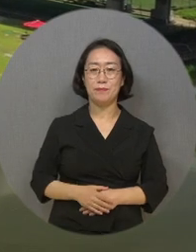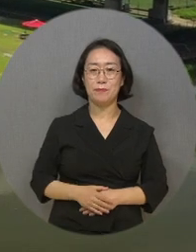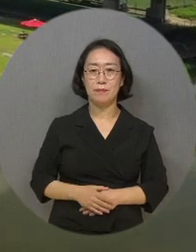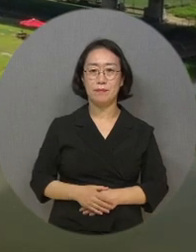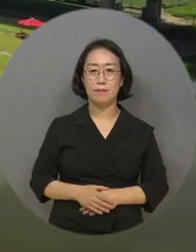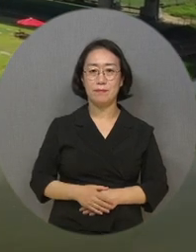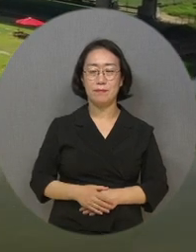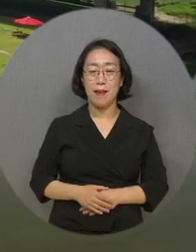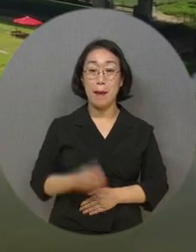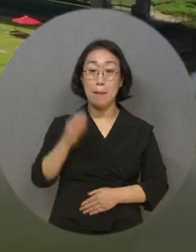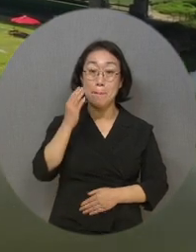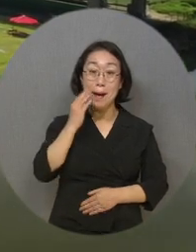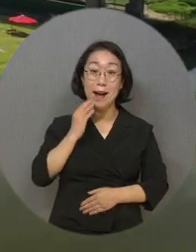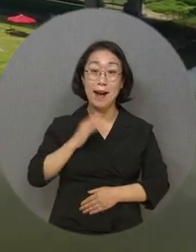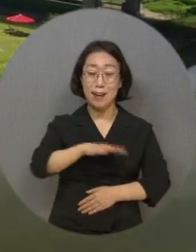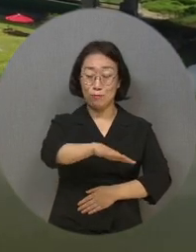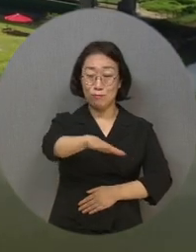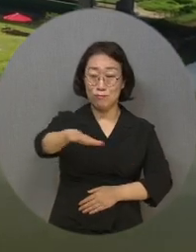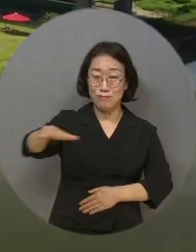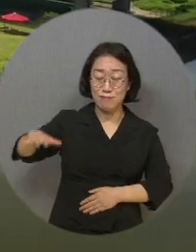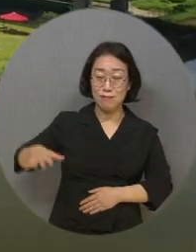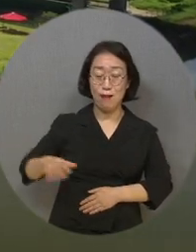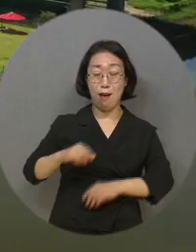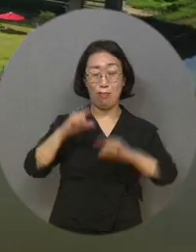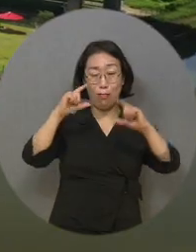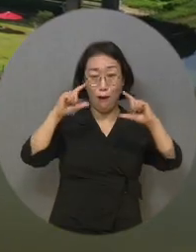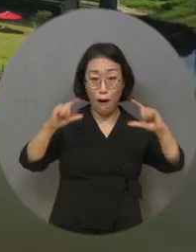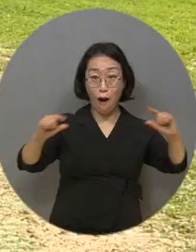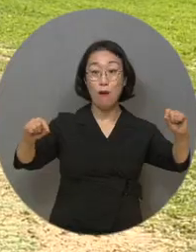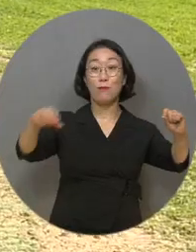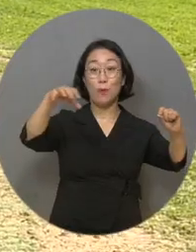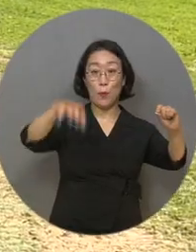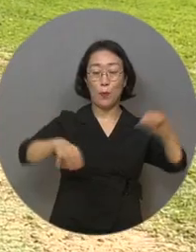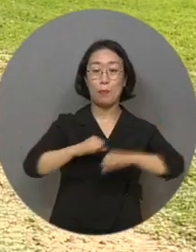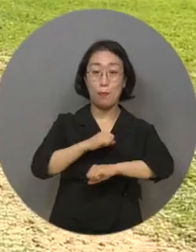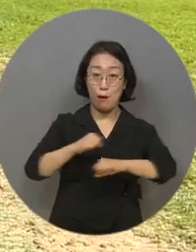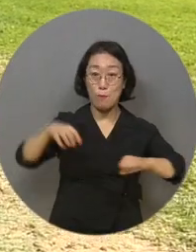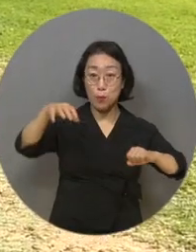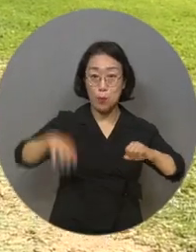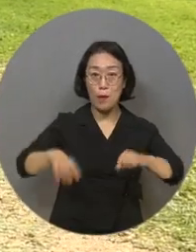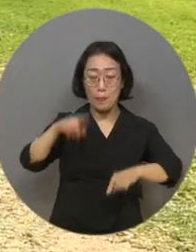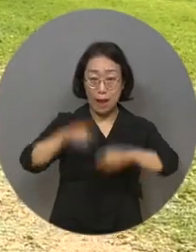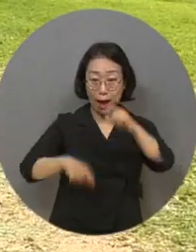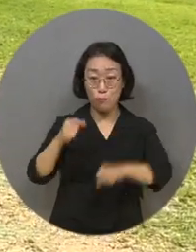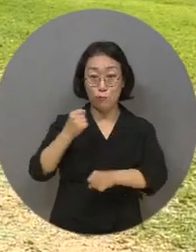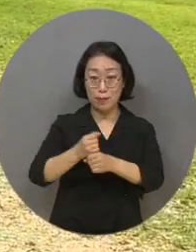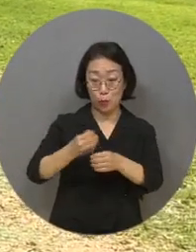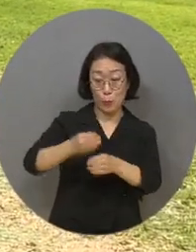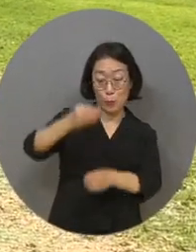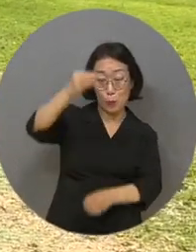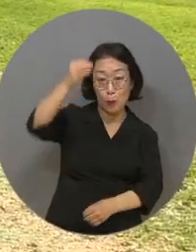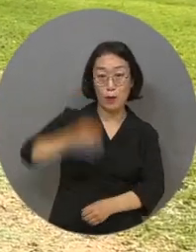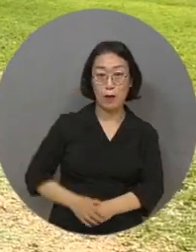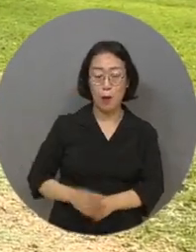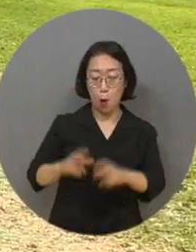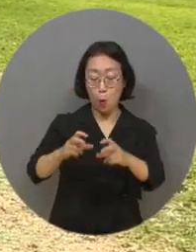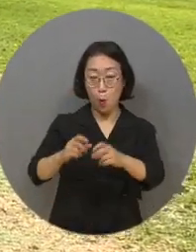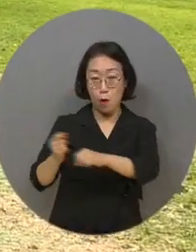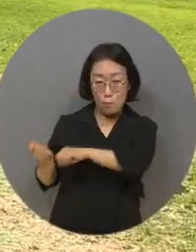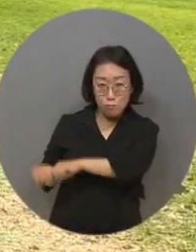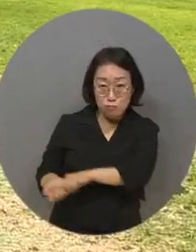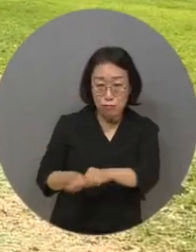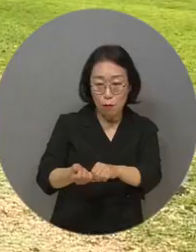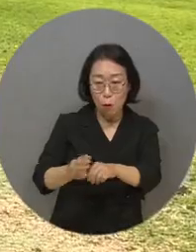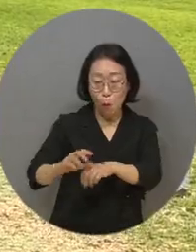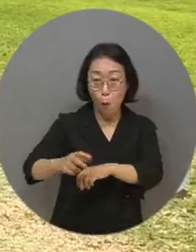도심 속 푸른 잔디밭이 시원하게 펼쳐져 있습니다. 나무로 만든 골프채로 직경 6cm의 공을 때려